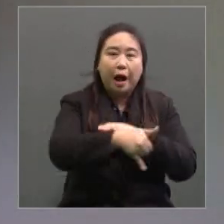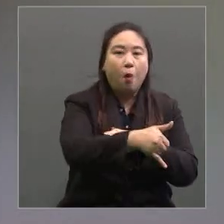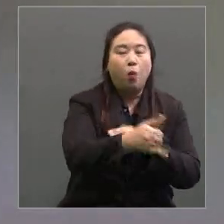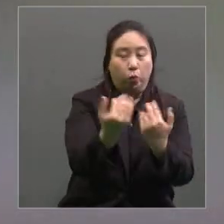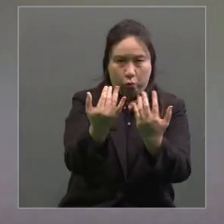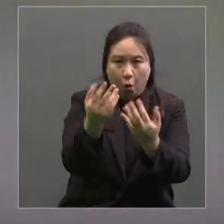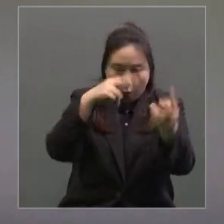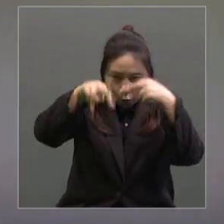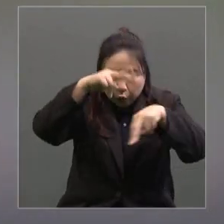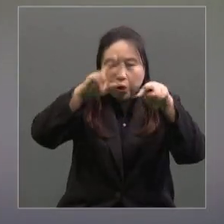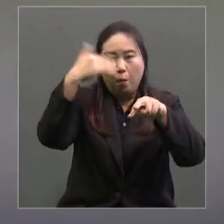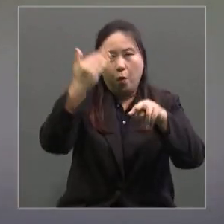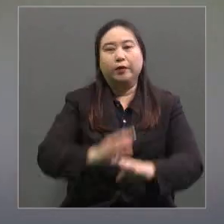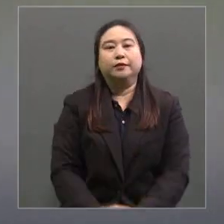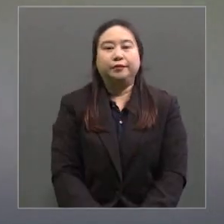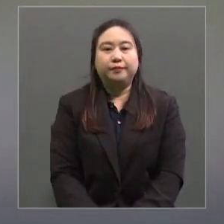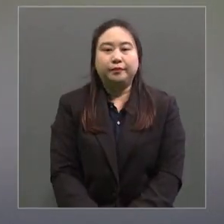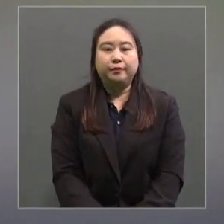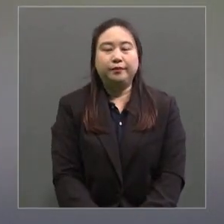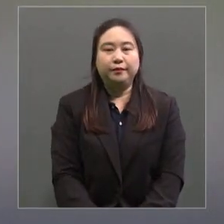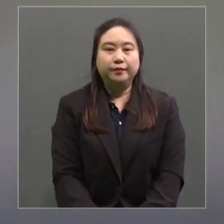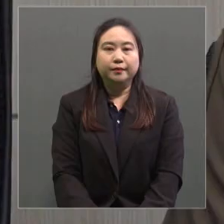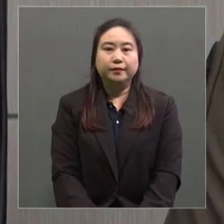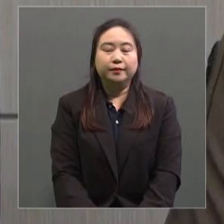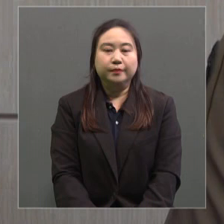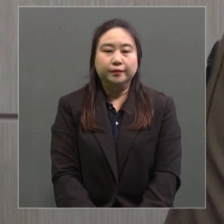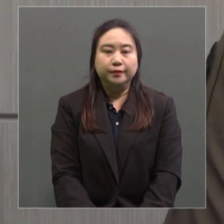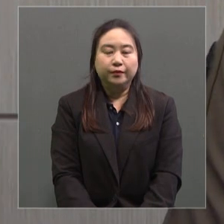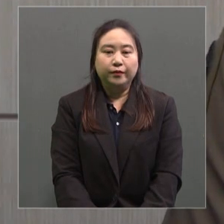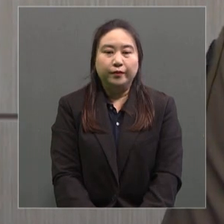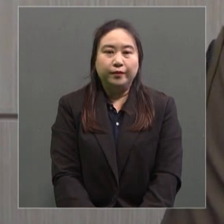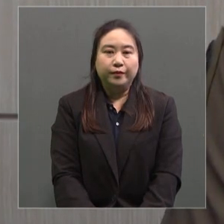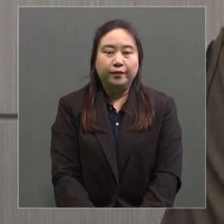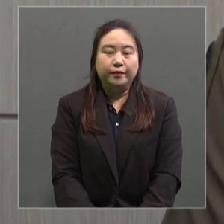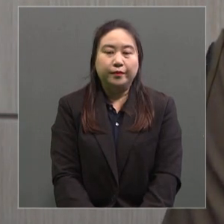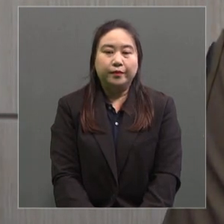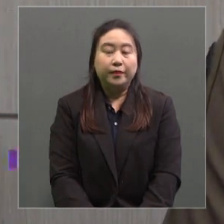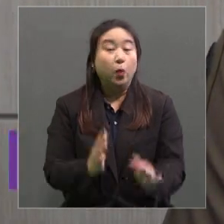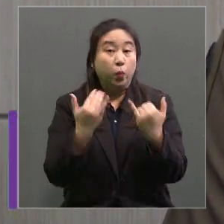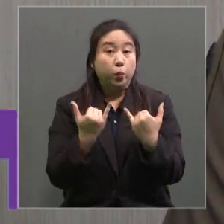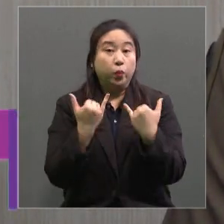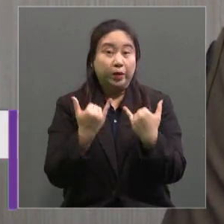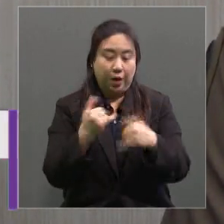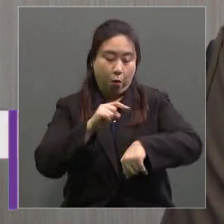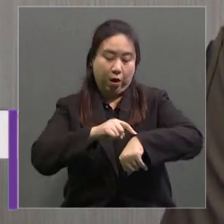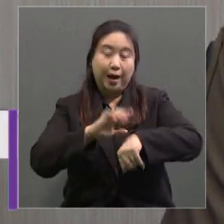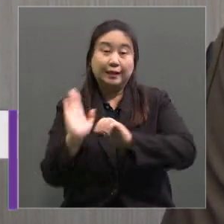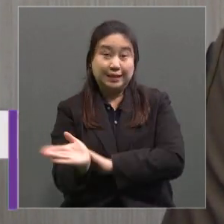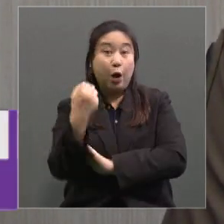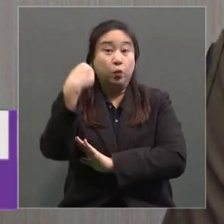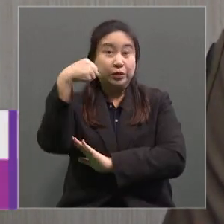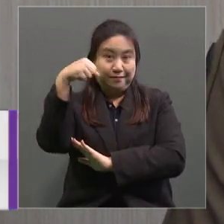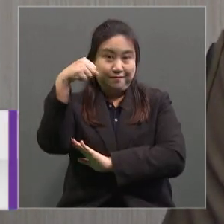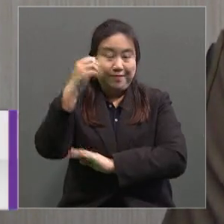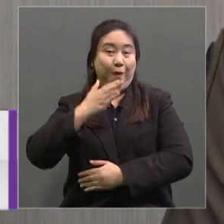รวจสอบต่อไปก่อนค่ะ วันนี้10โมงเช้าผมได้จะ